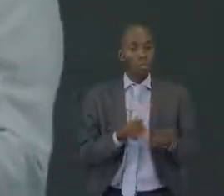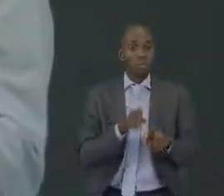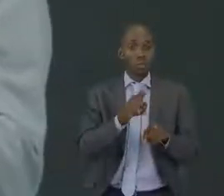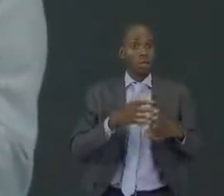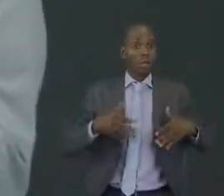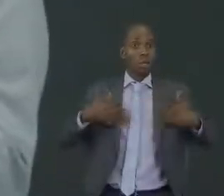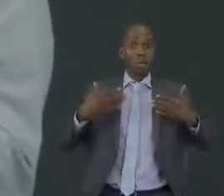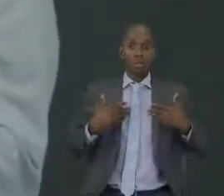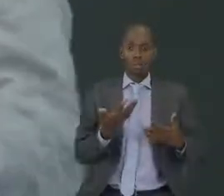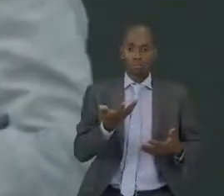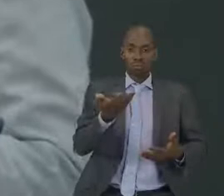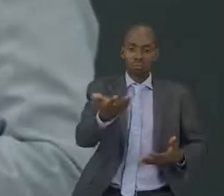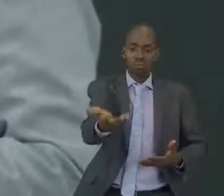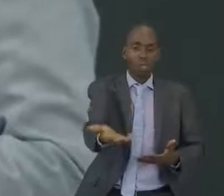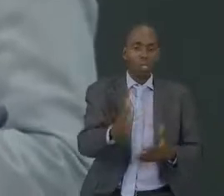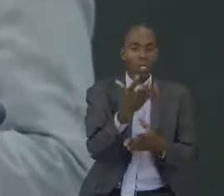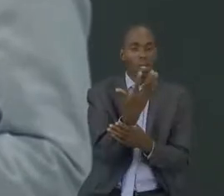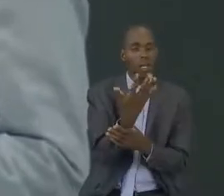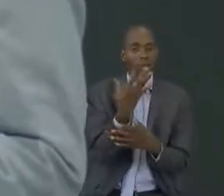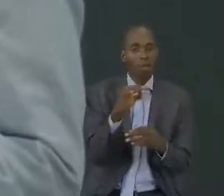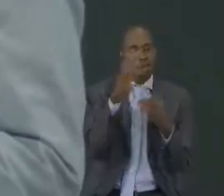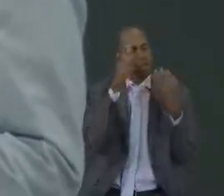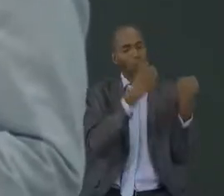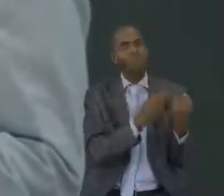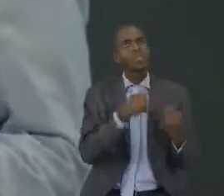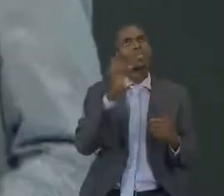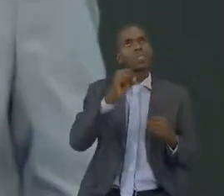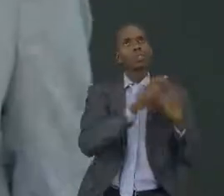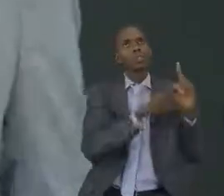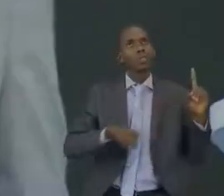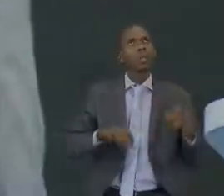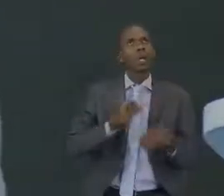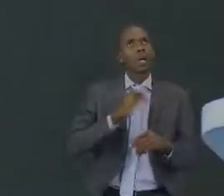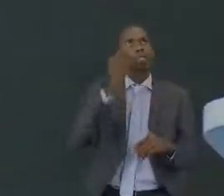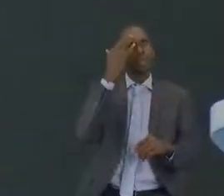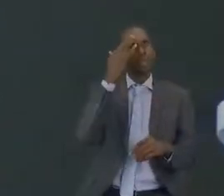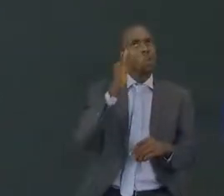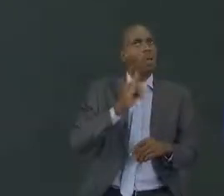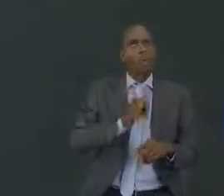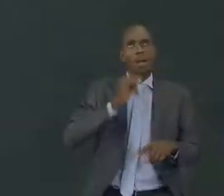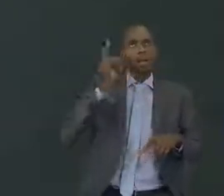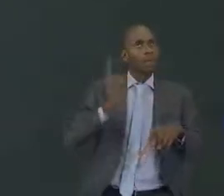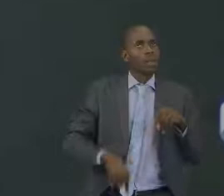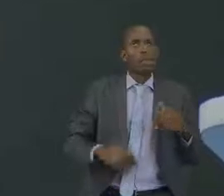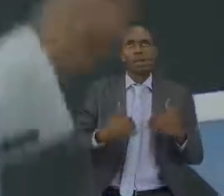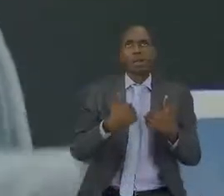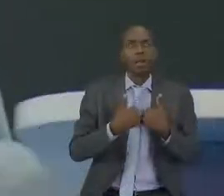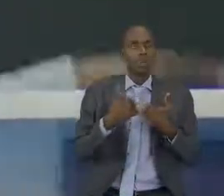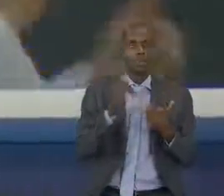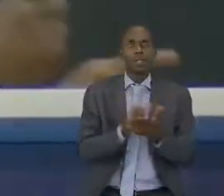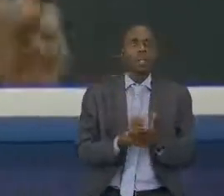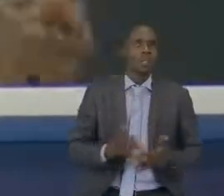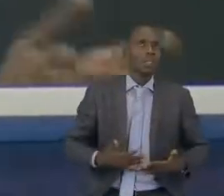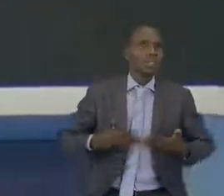foi, et tu dis, oui Seigneur, je sais, je ne peux pas avoir cette vie